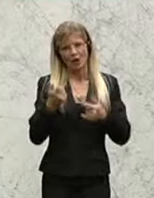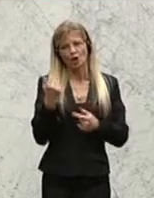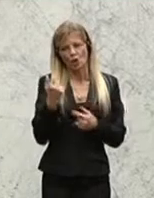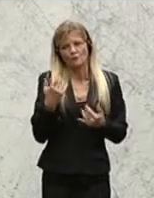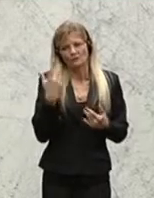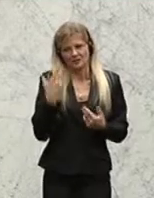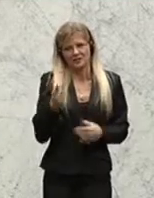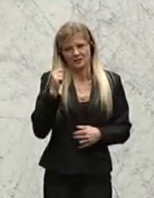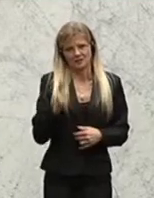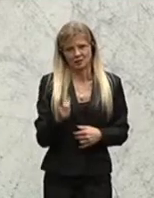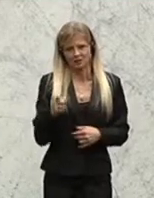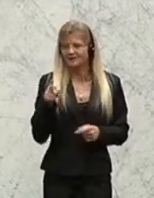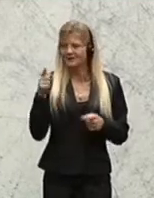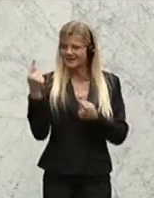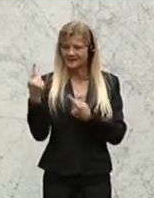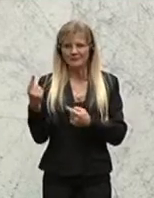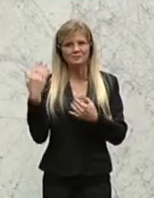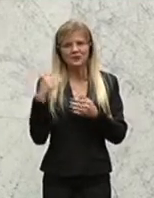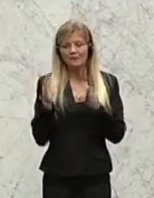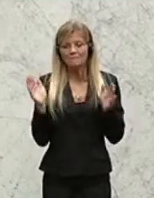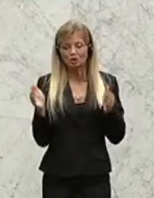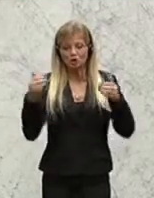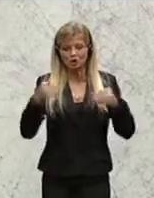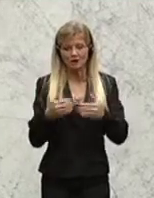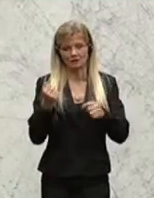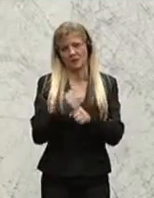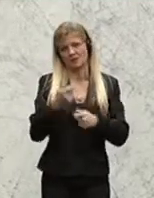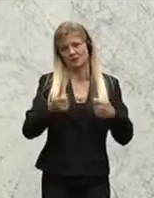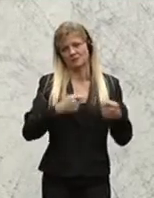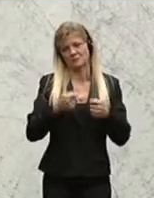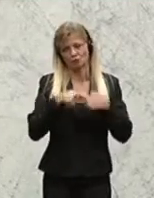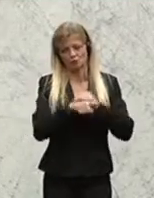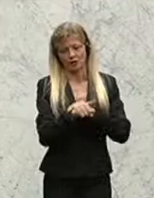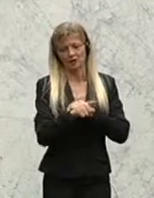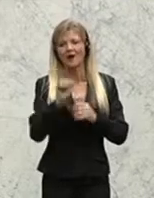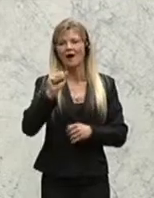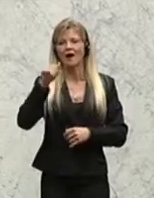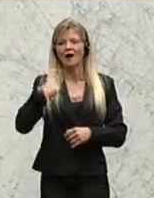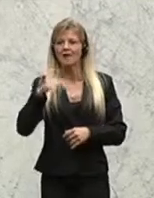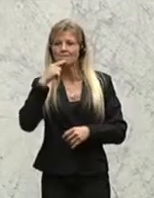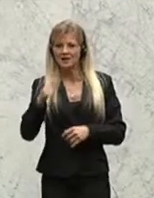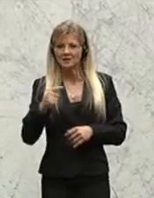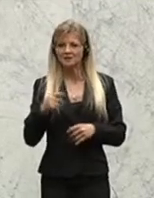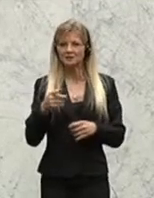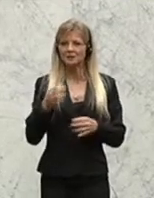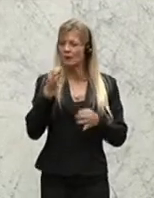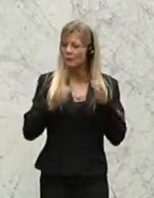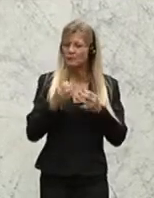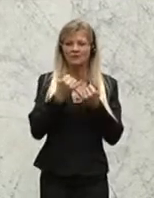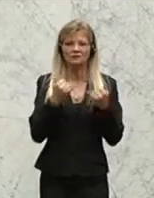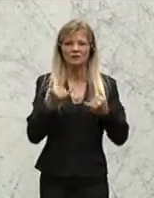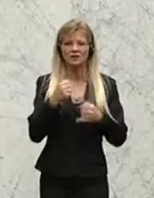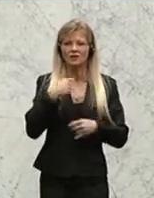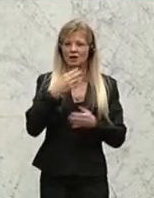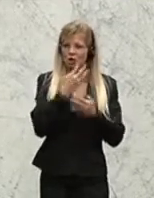Personen haben unbeschränkten Arbeitsmarktzugang. Das AMS versucht sie mit Sprachkursen, Kompetenzchecks,